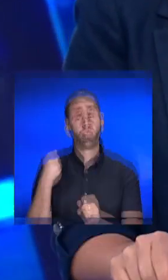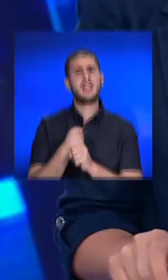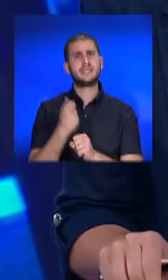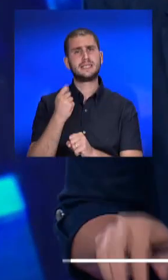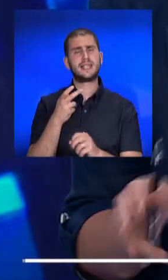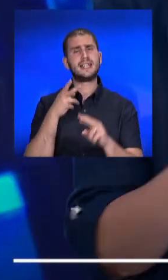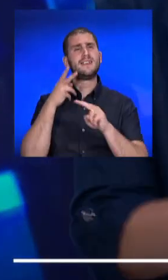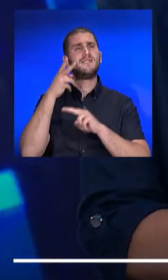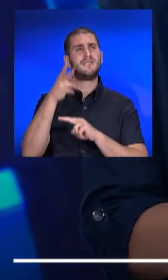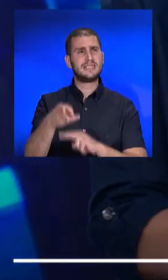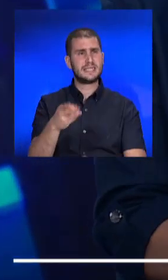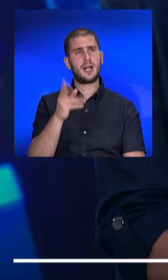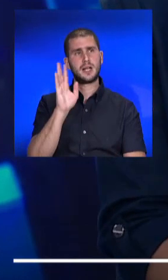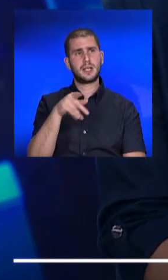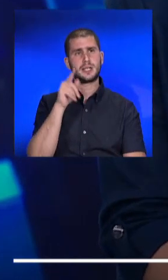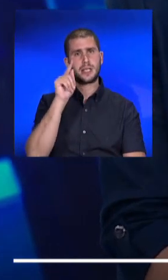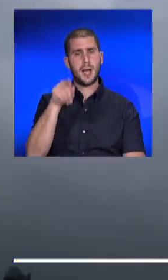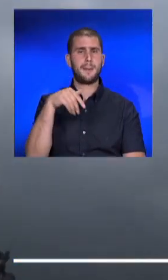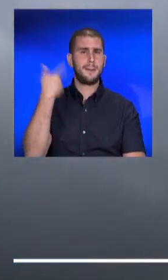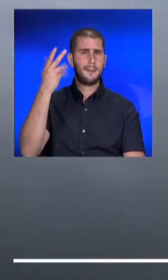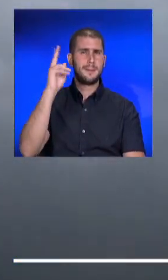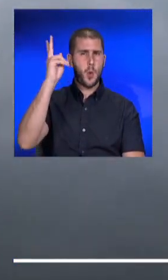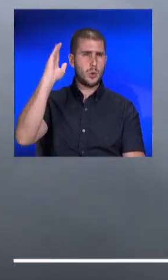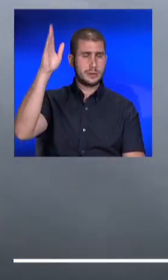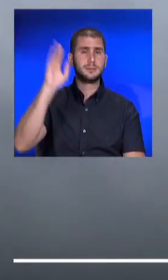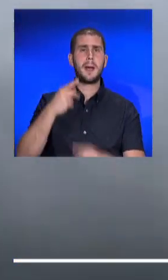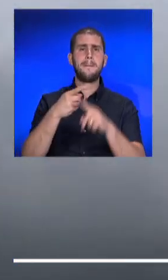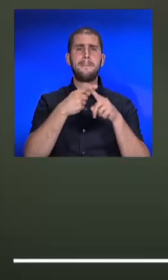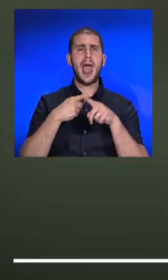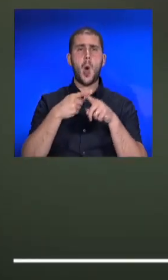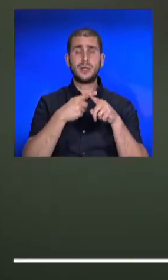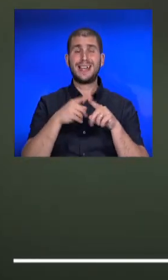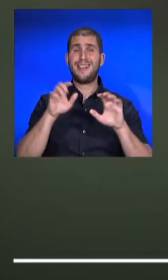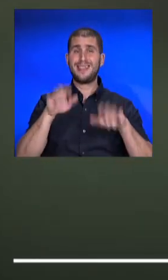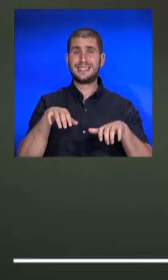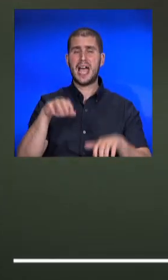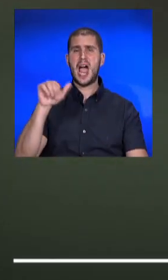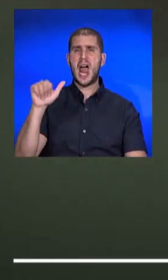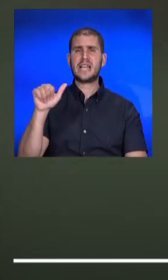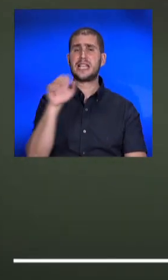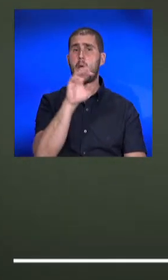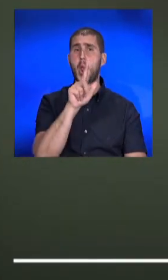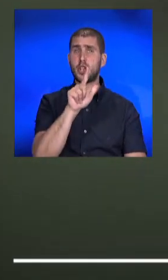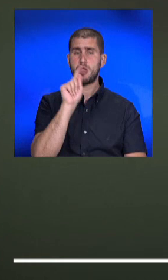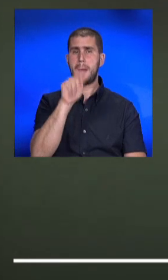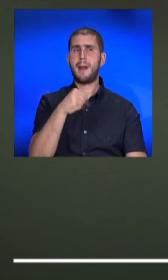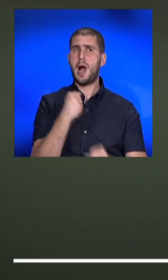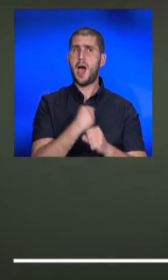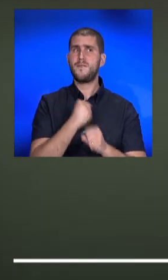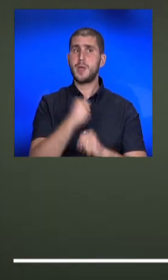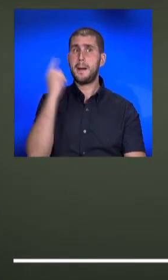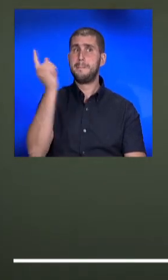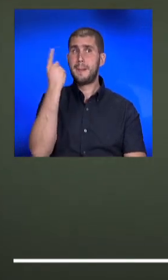קפיצה קטנה גם מעבר לים למה שקורה בבלרוס. הנשיא אלכסנדר לוקשנקו הגיע היום לעבודה במסוק